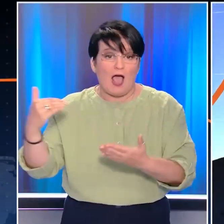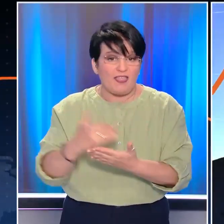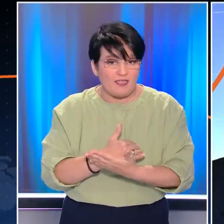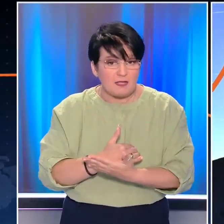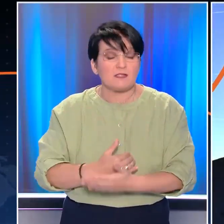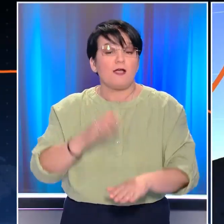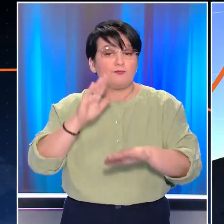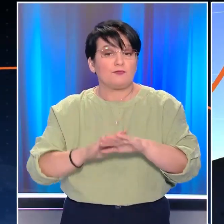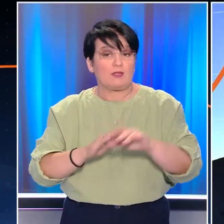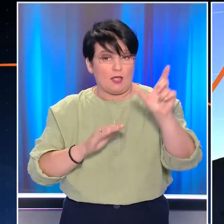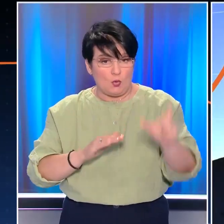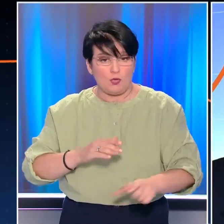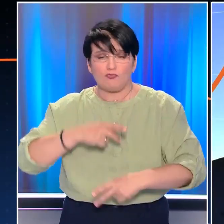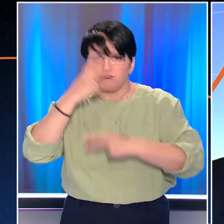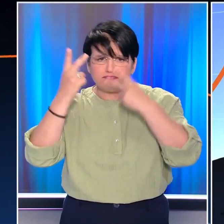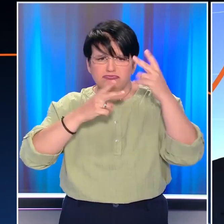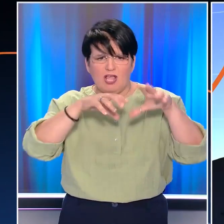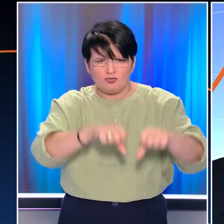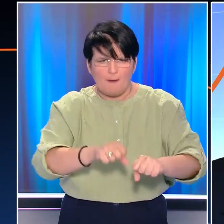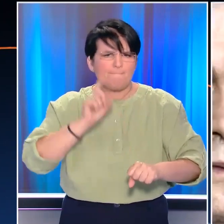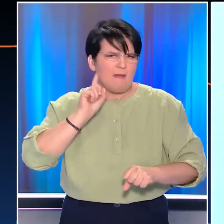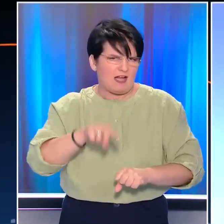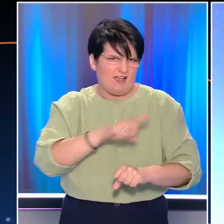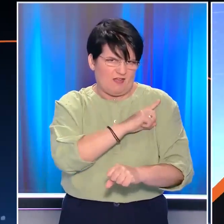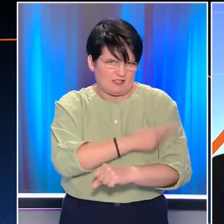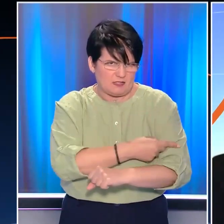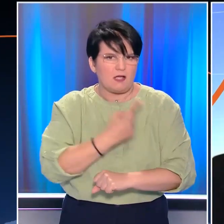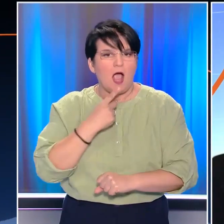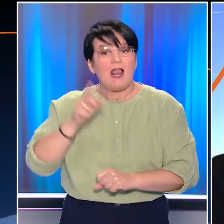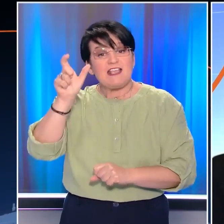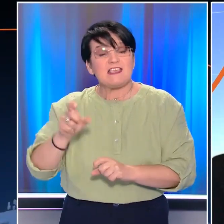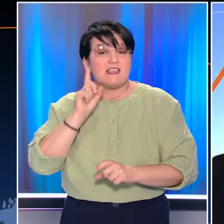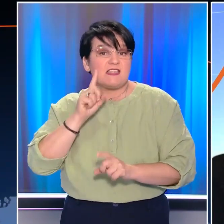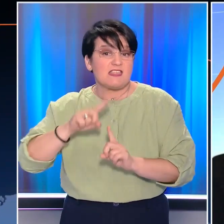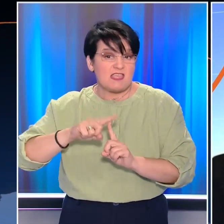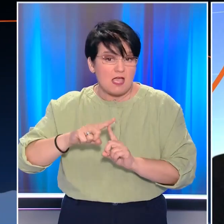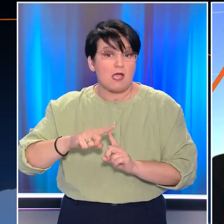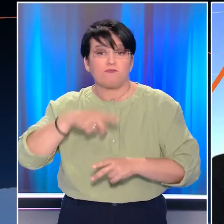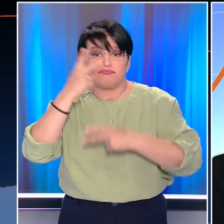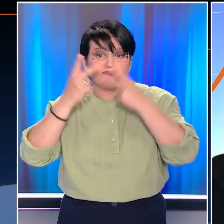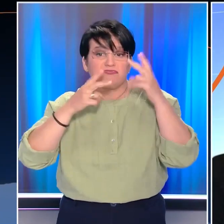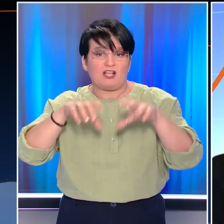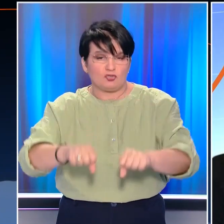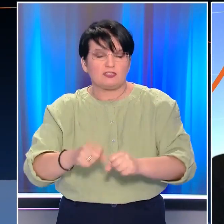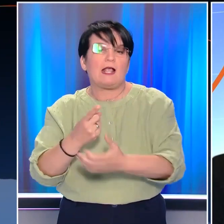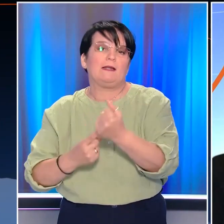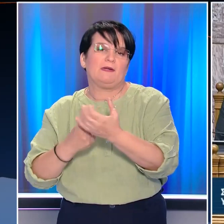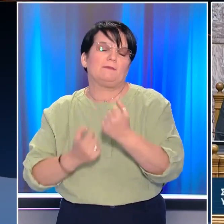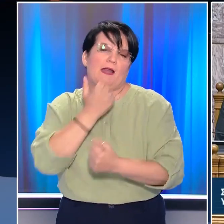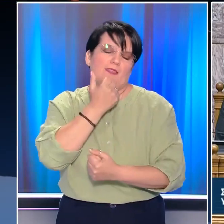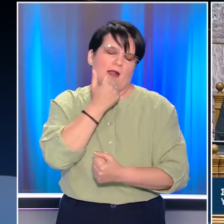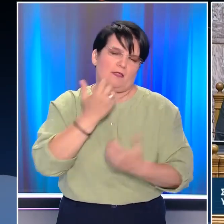της ηθικής αυτουργίας σε κατάχρηση εξουσίας και παράβαση καθήκοντος, ενώ η Ελένη Τουλουπάκη για το αδίκημα της κατάχρησης εξουσίας δια